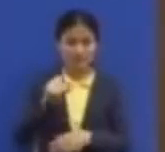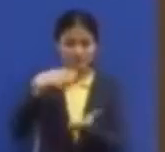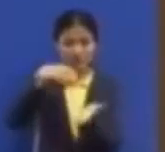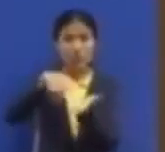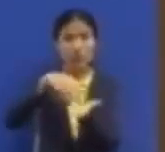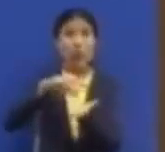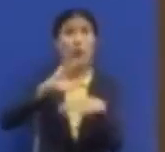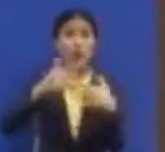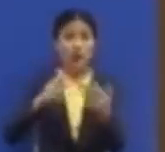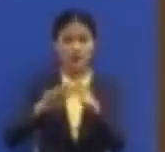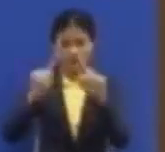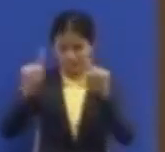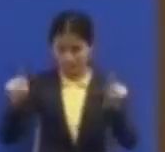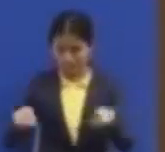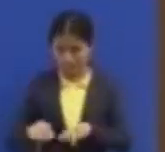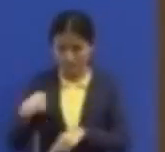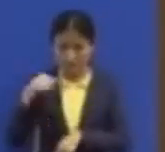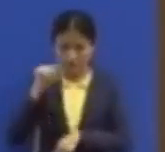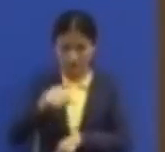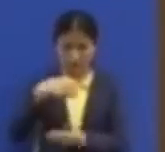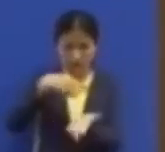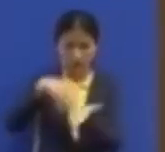ท่านธนากร